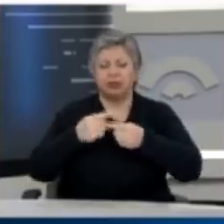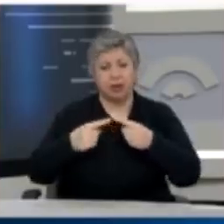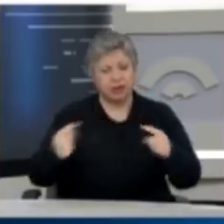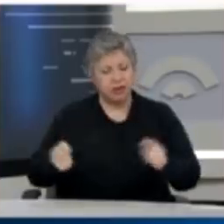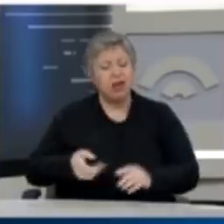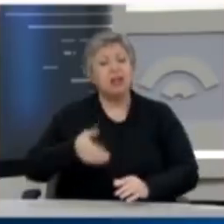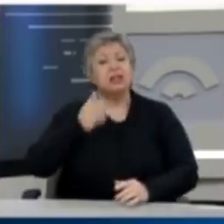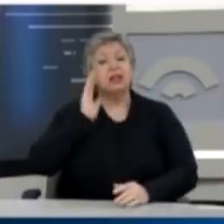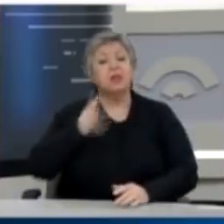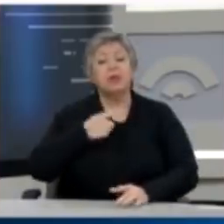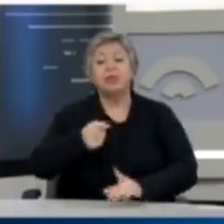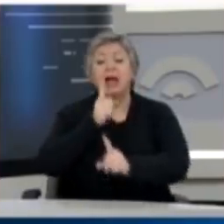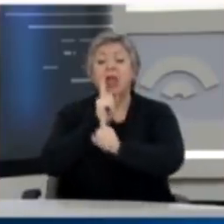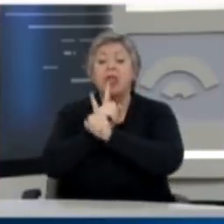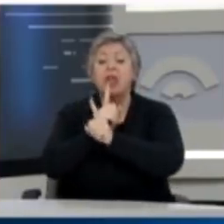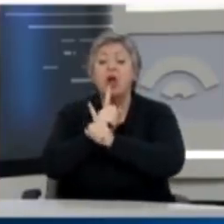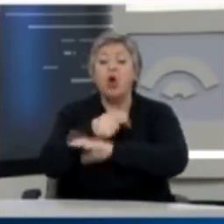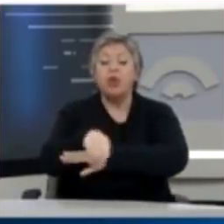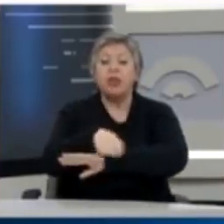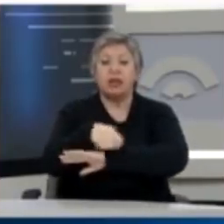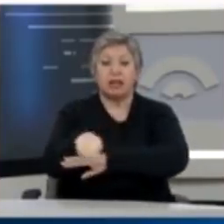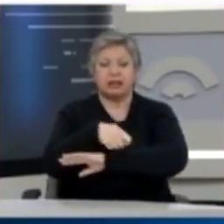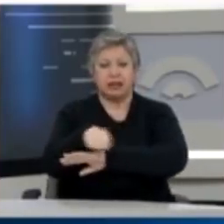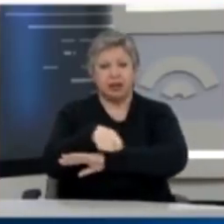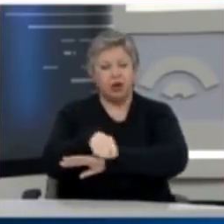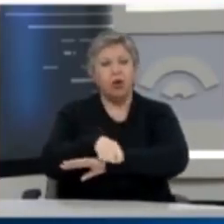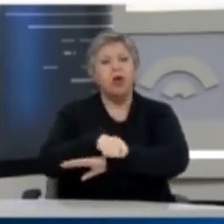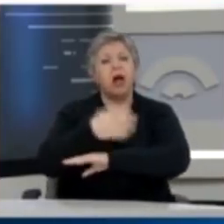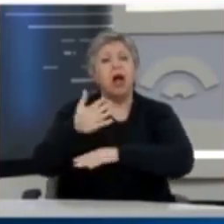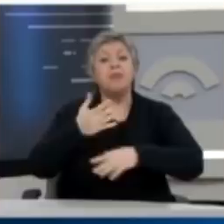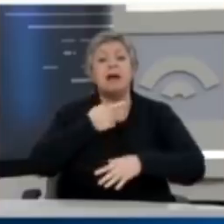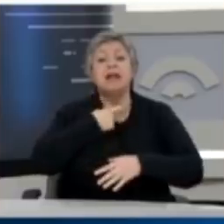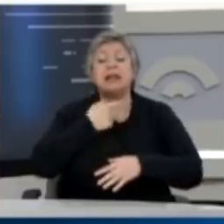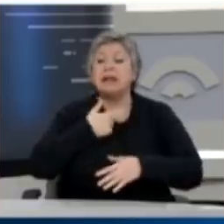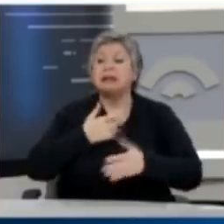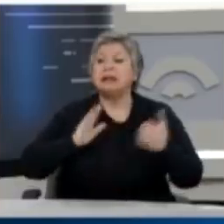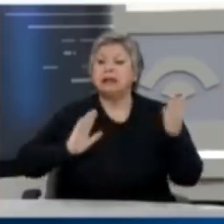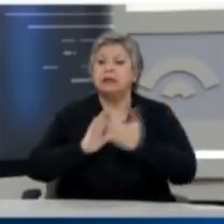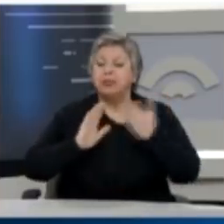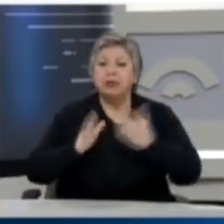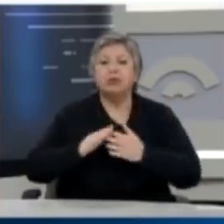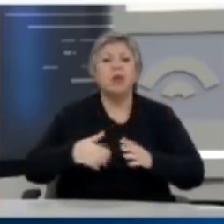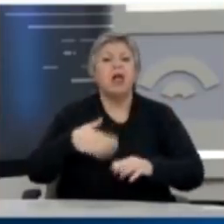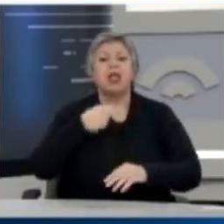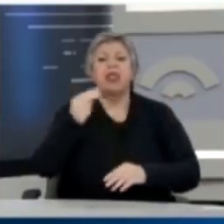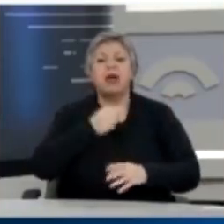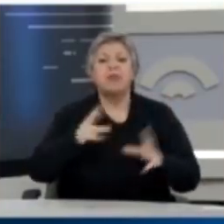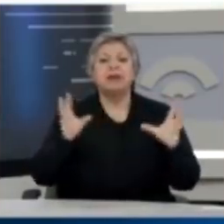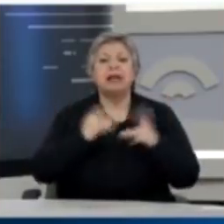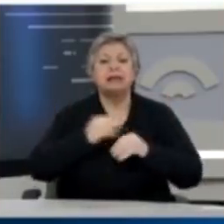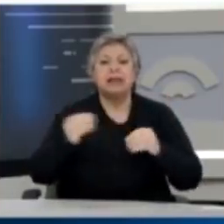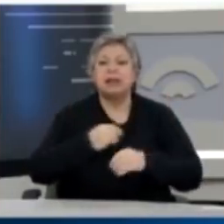ακόμα και ειδικών δικαστηρίων στο όνομα της αντιμετώπισης εξωτερικών κινδύνων ή απειλής της